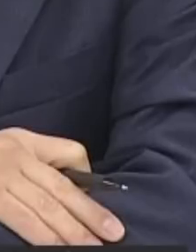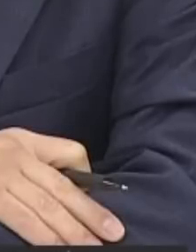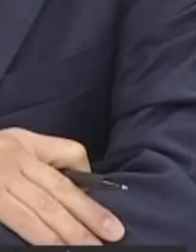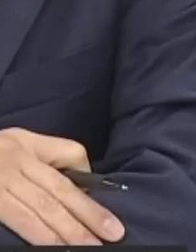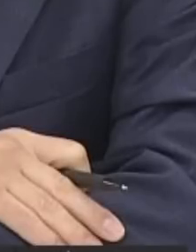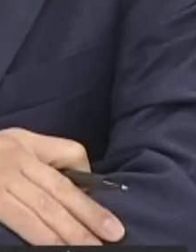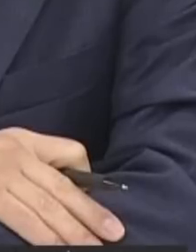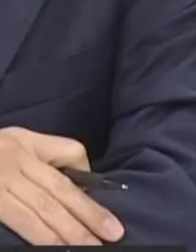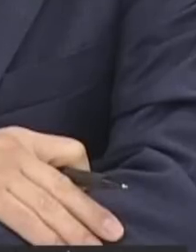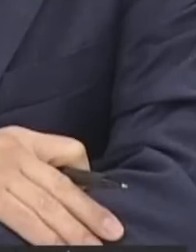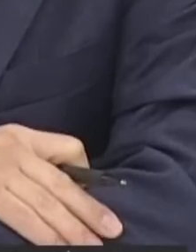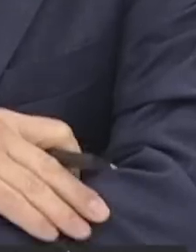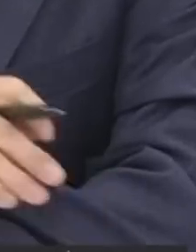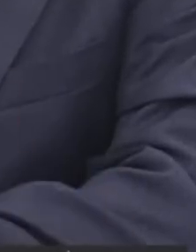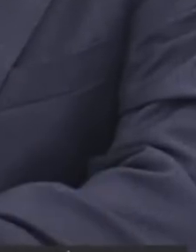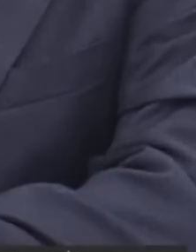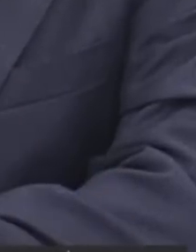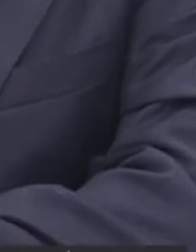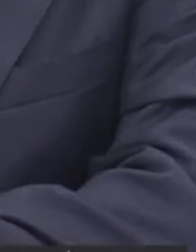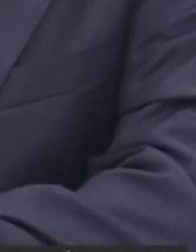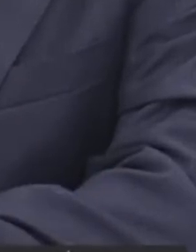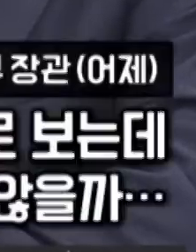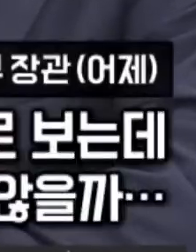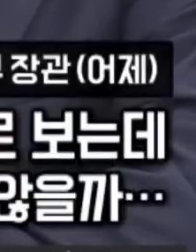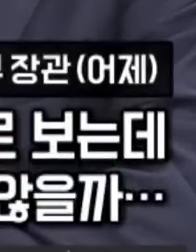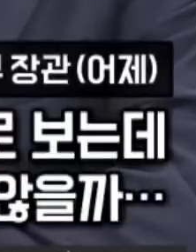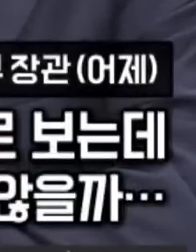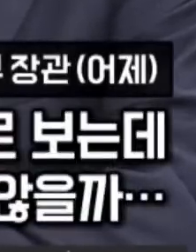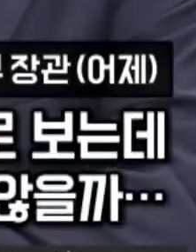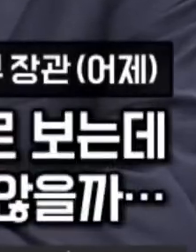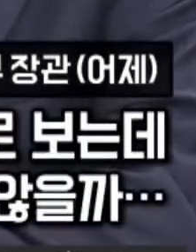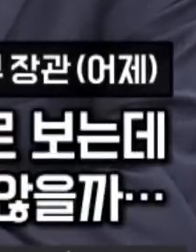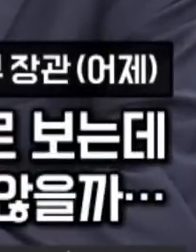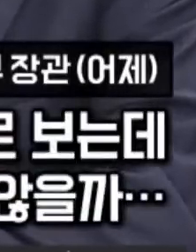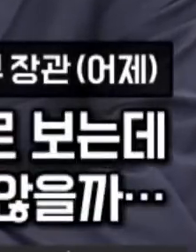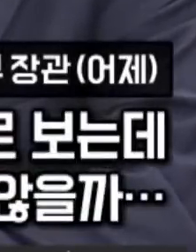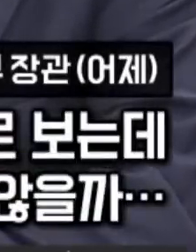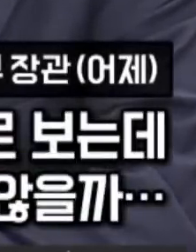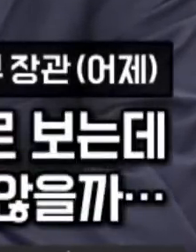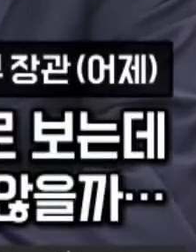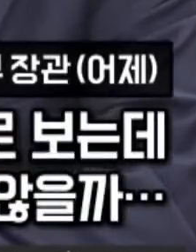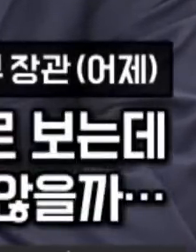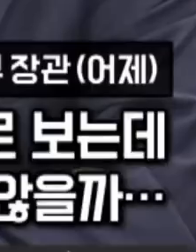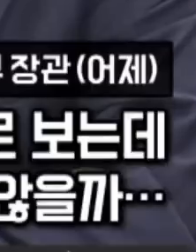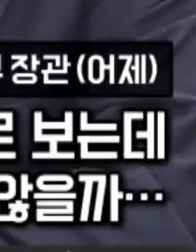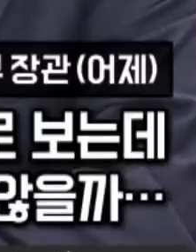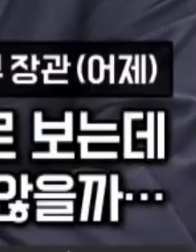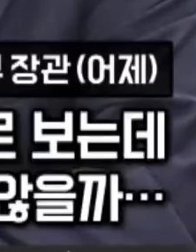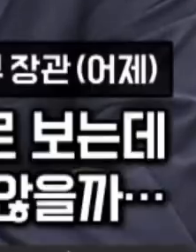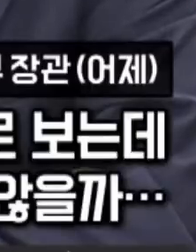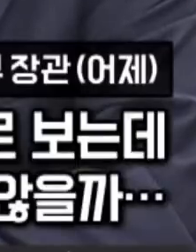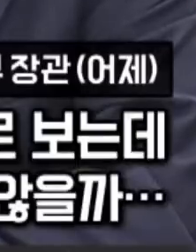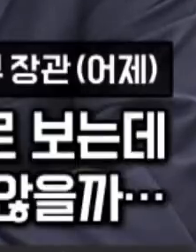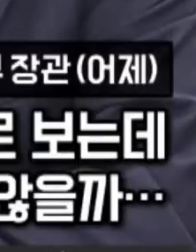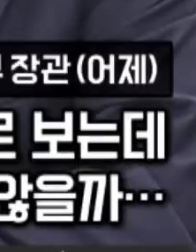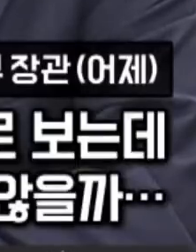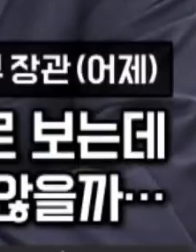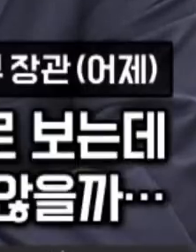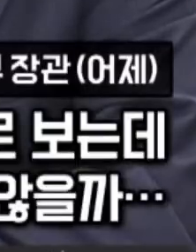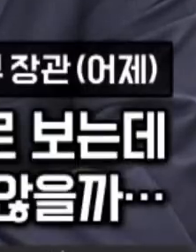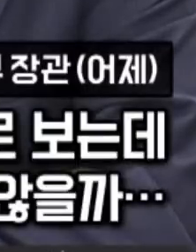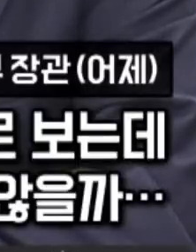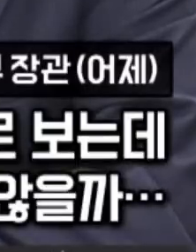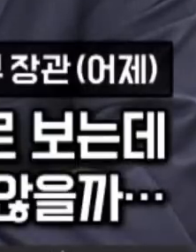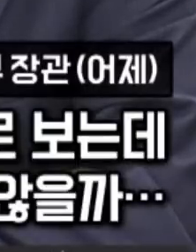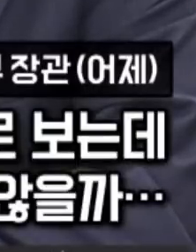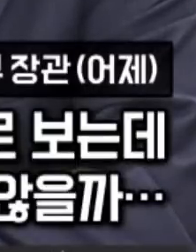대충 언제쯤 인형이 완료될 것 같습니까 뭐 생각보다 이게 좀 무게가 무겁다 보니까 시간이 좀 소요될 것으로 보는데